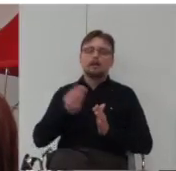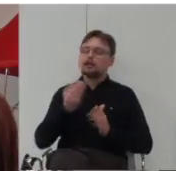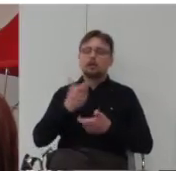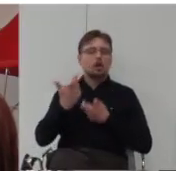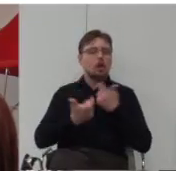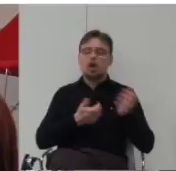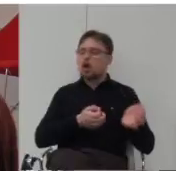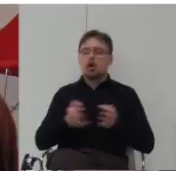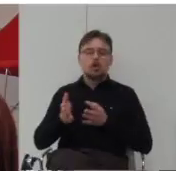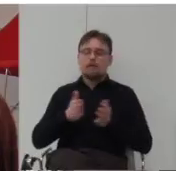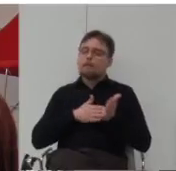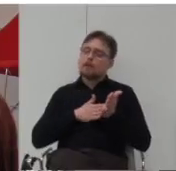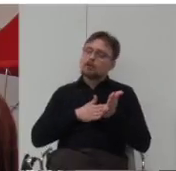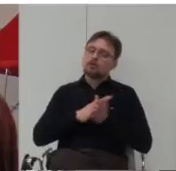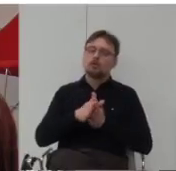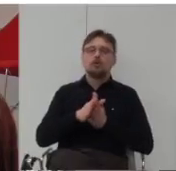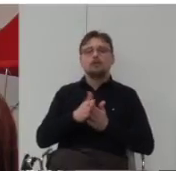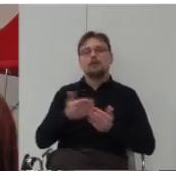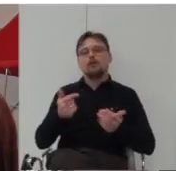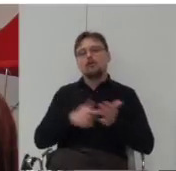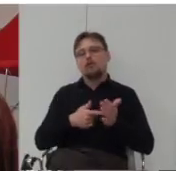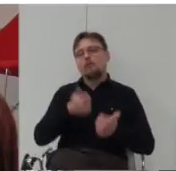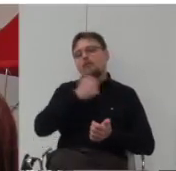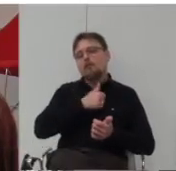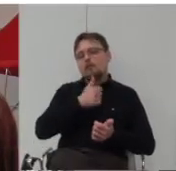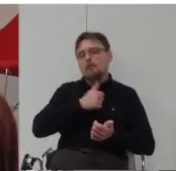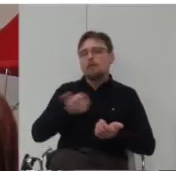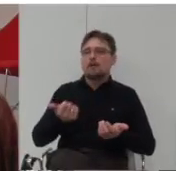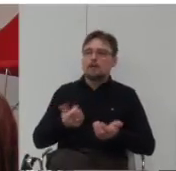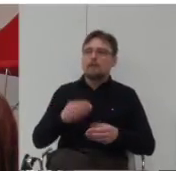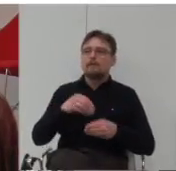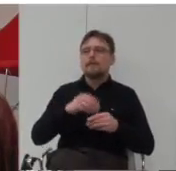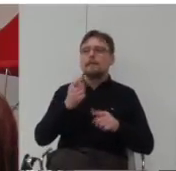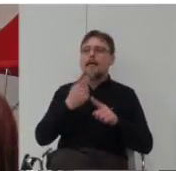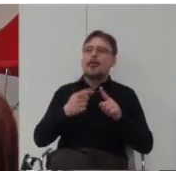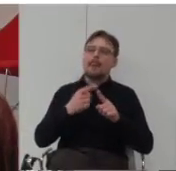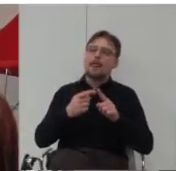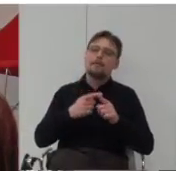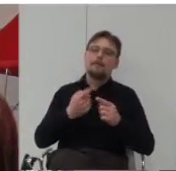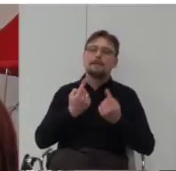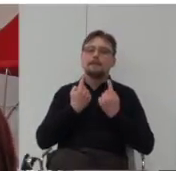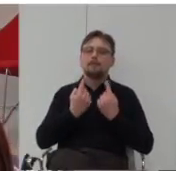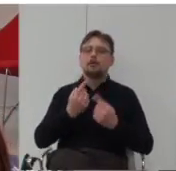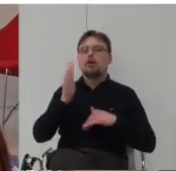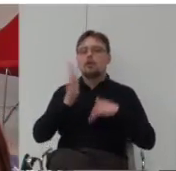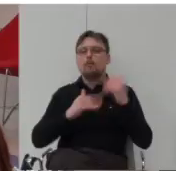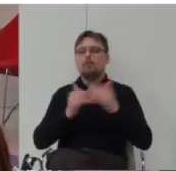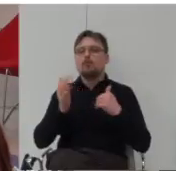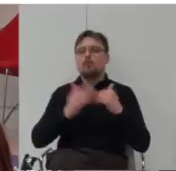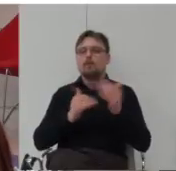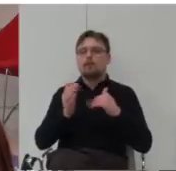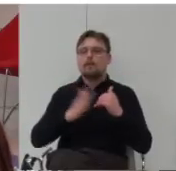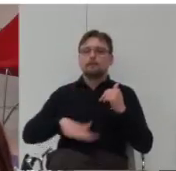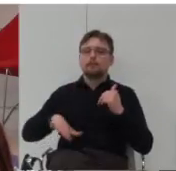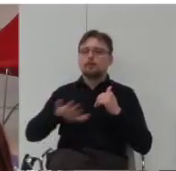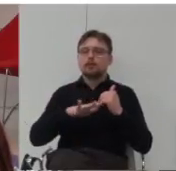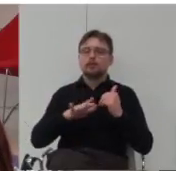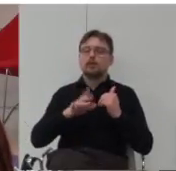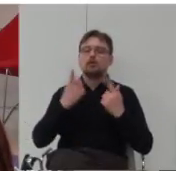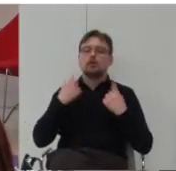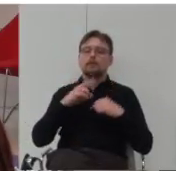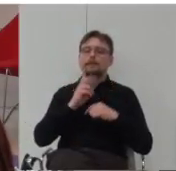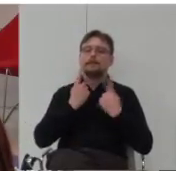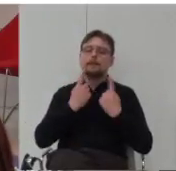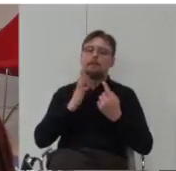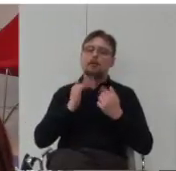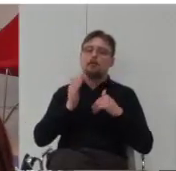fazie i ma być to pewien eksperyment też z elementami samodzielnego budowania przez